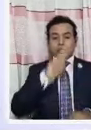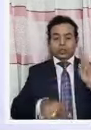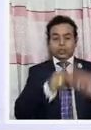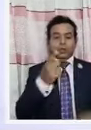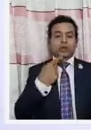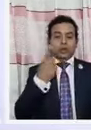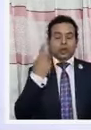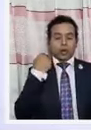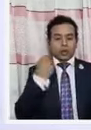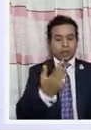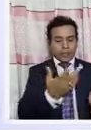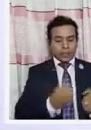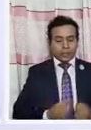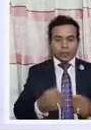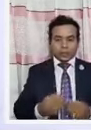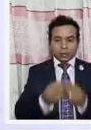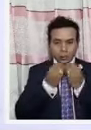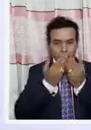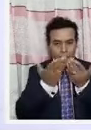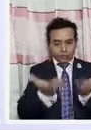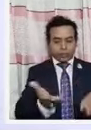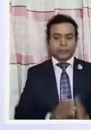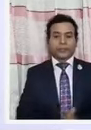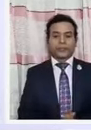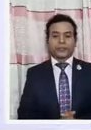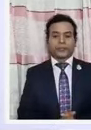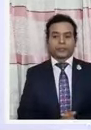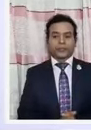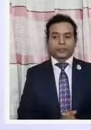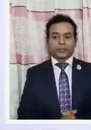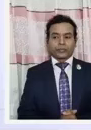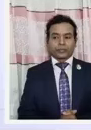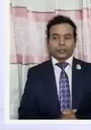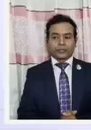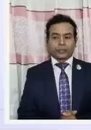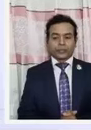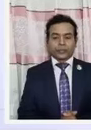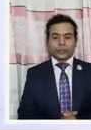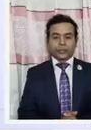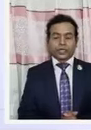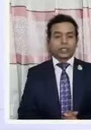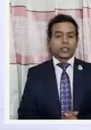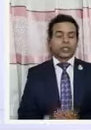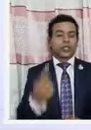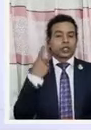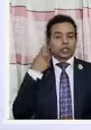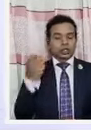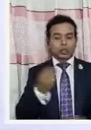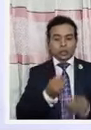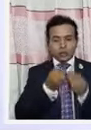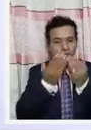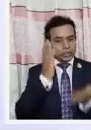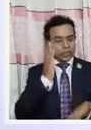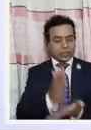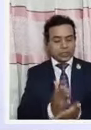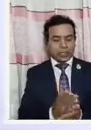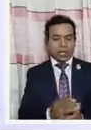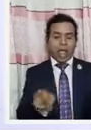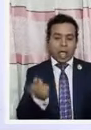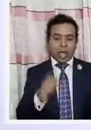দক্ষিণ পূর্ব এশিয়া এবং বিশ্ব পরিস্থিতির সূত্র, বিশ্ব স্বাস্থ্য সংস্থা সিচুয়েশন রিপোর্ট 18 জুলাই 2020।